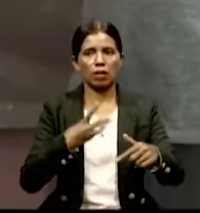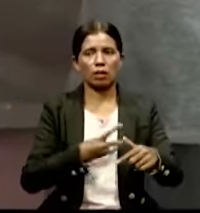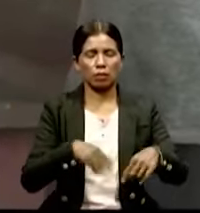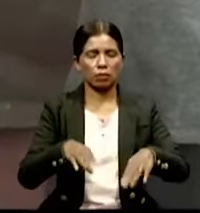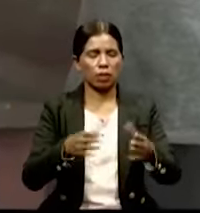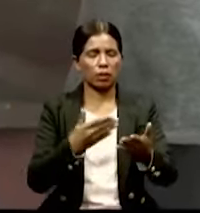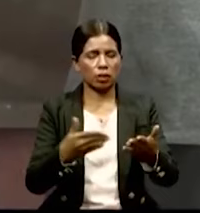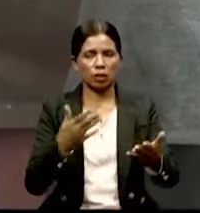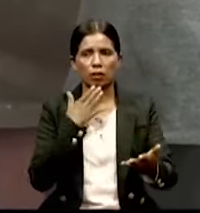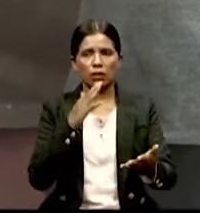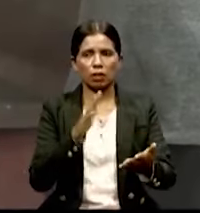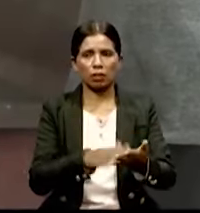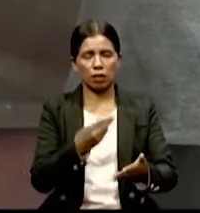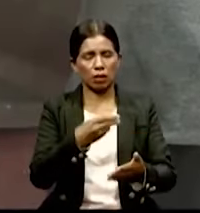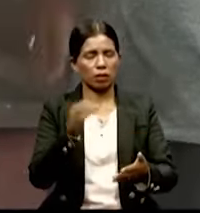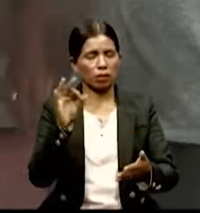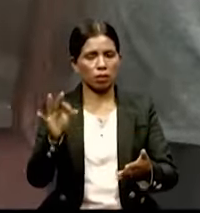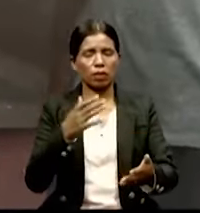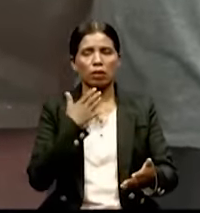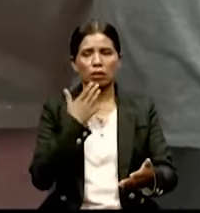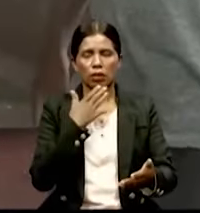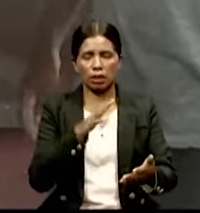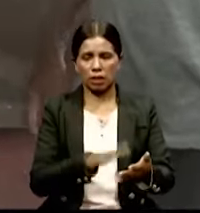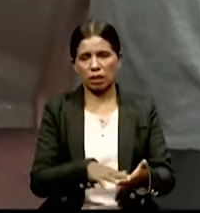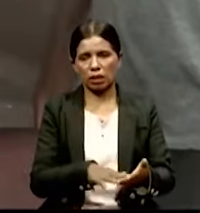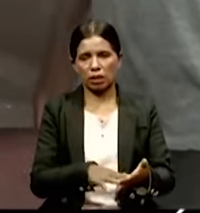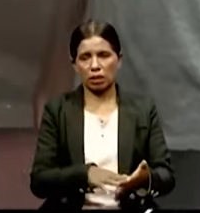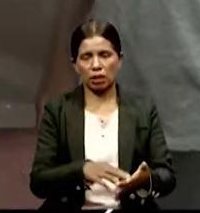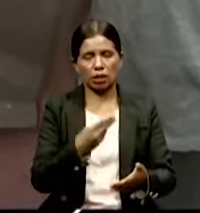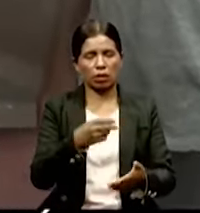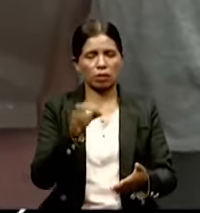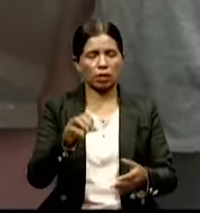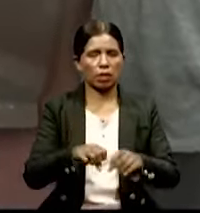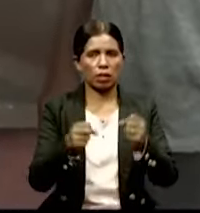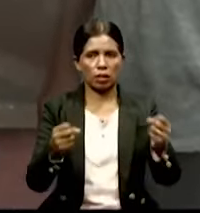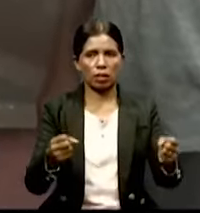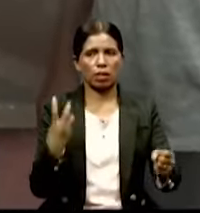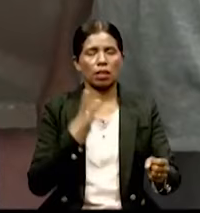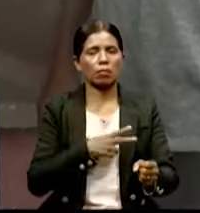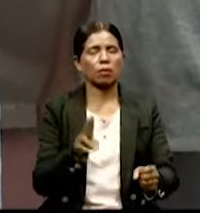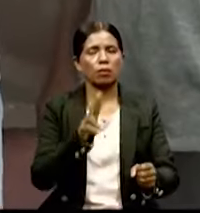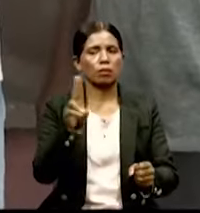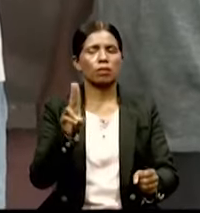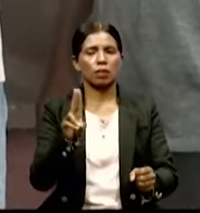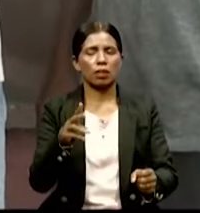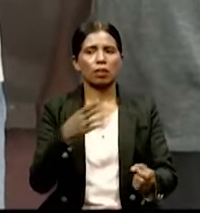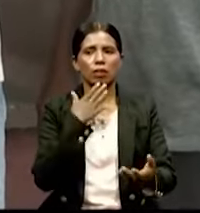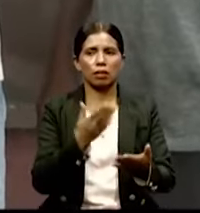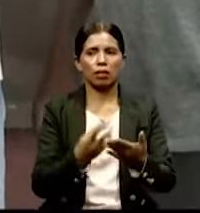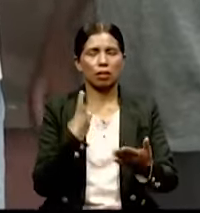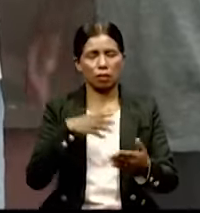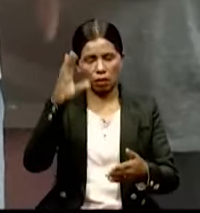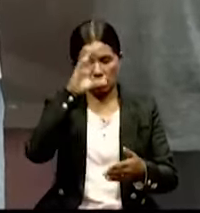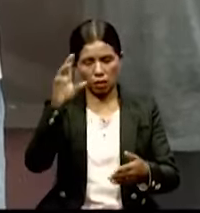fansan la dunia haris fatin mo sinti la dunia haris fatin ho tu tu at epes am uzan sa dia kita ami laya ami buka